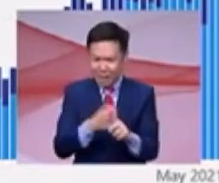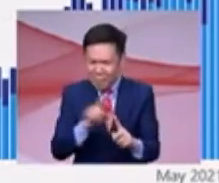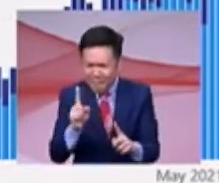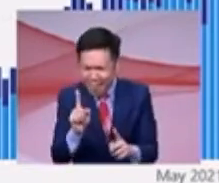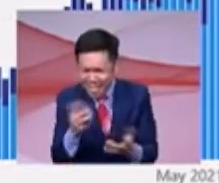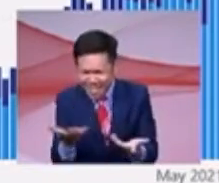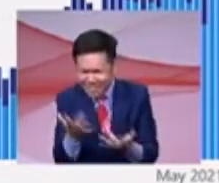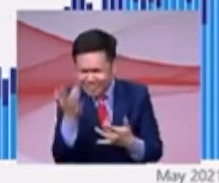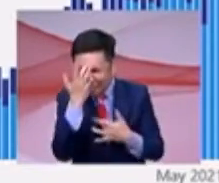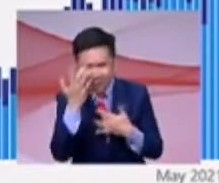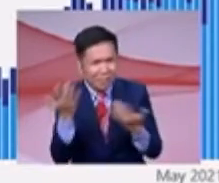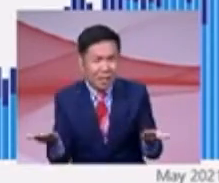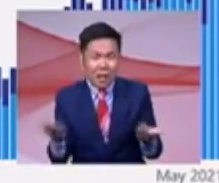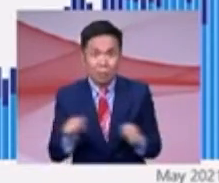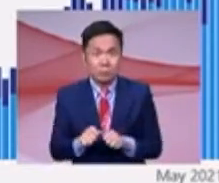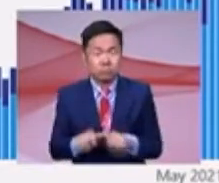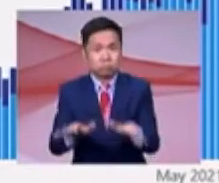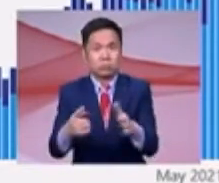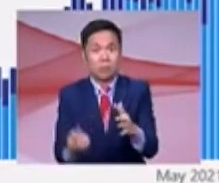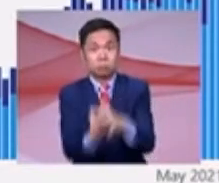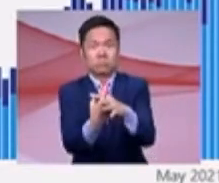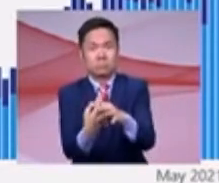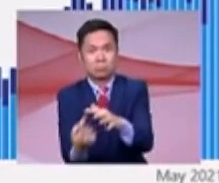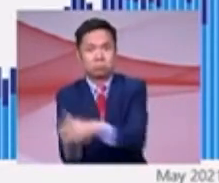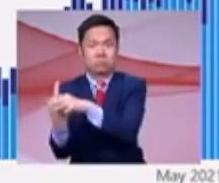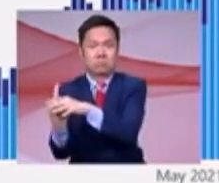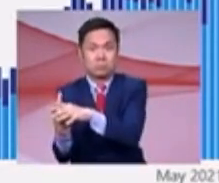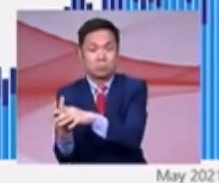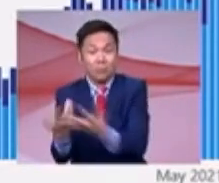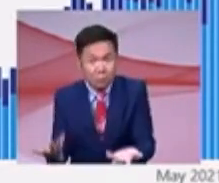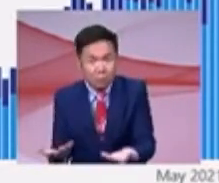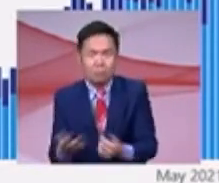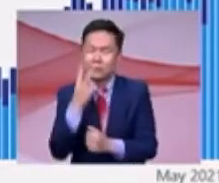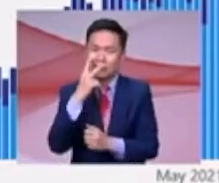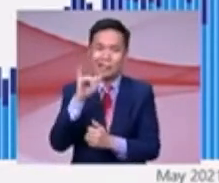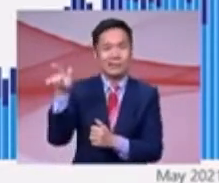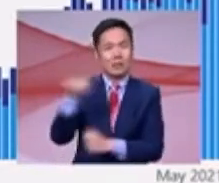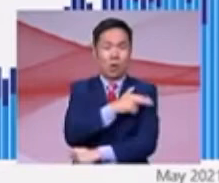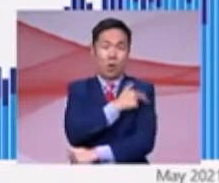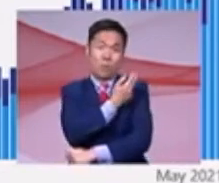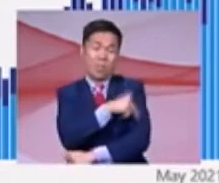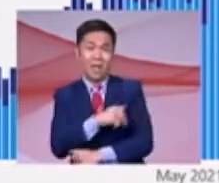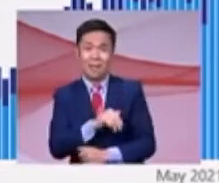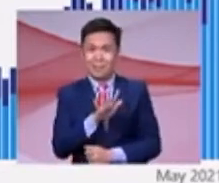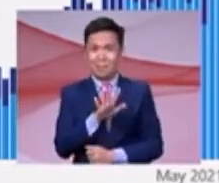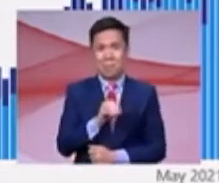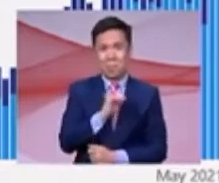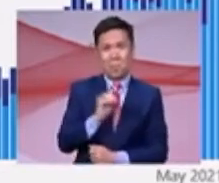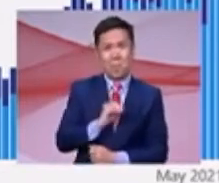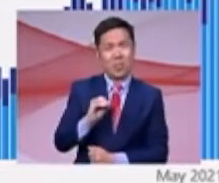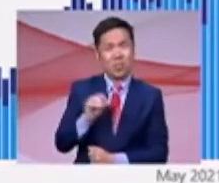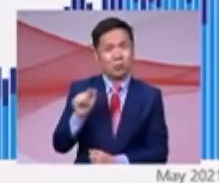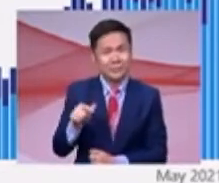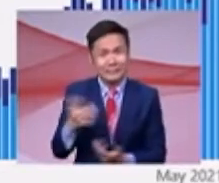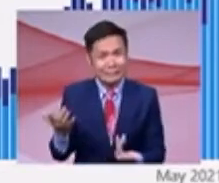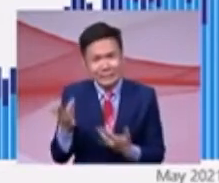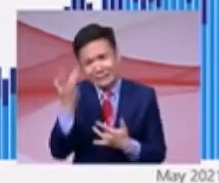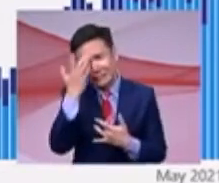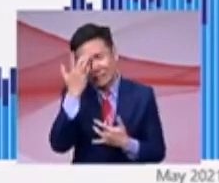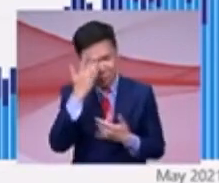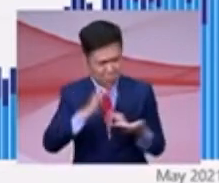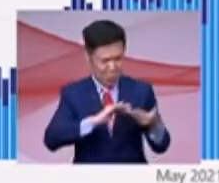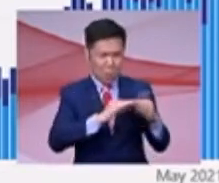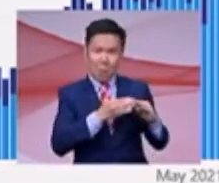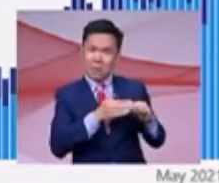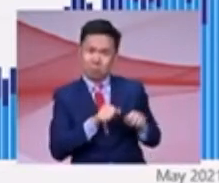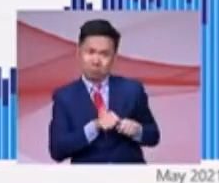bimbangkan jangkitan di dalam komuniti. Kita lihat kes-kes jangkitan di hospital, 50% jangkitan adalah di dalam komuniti